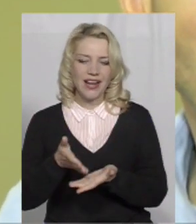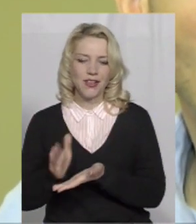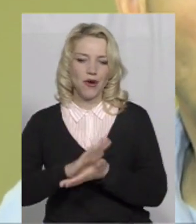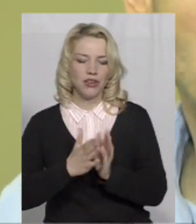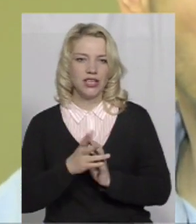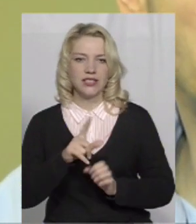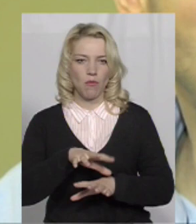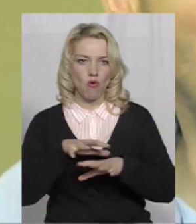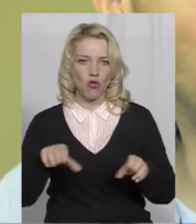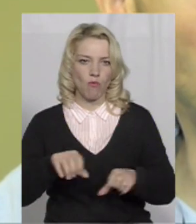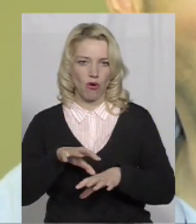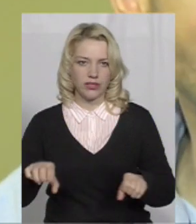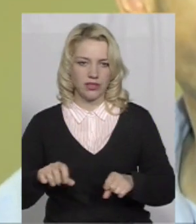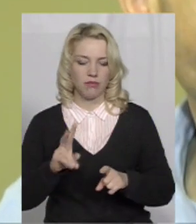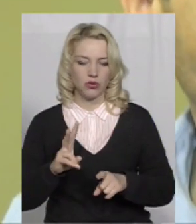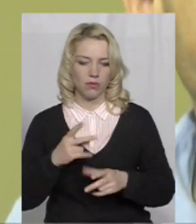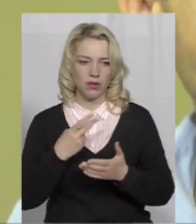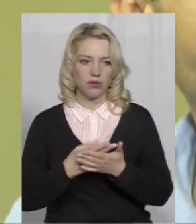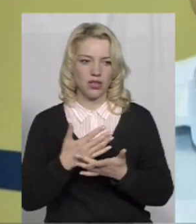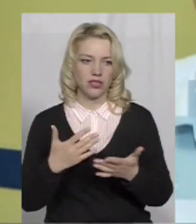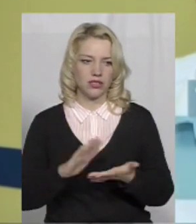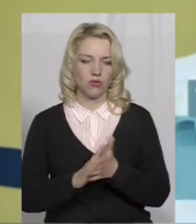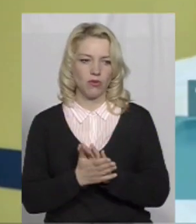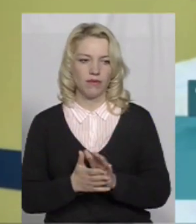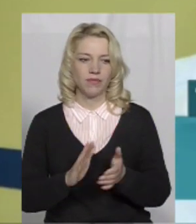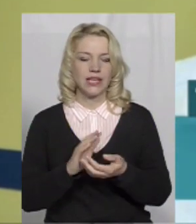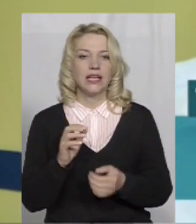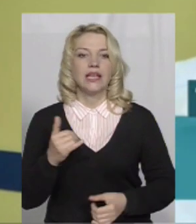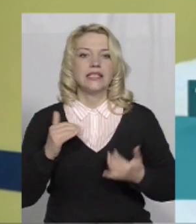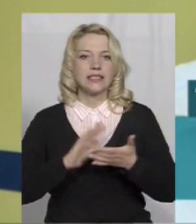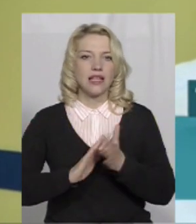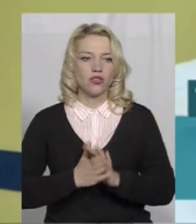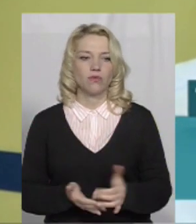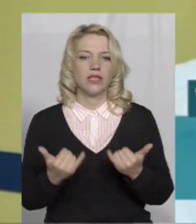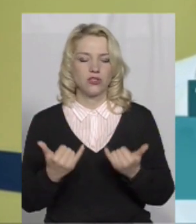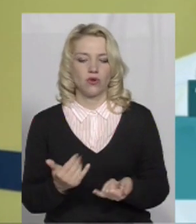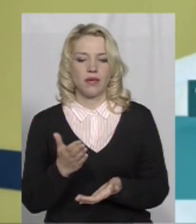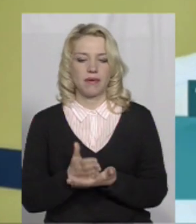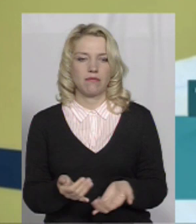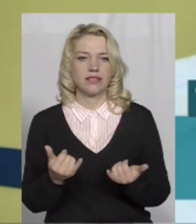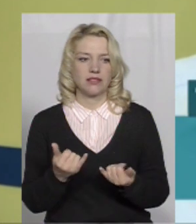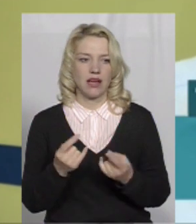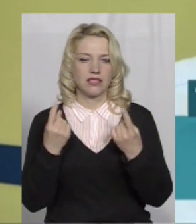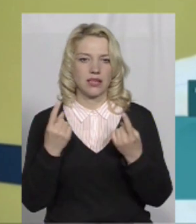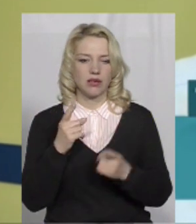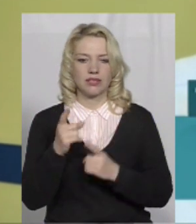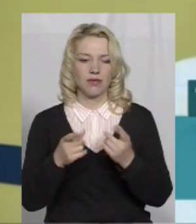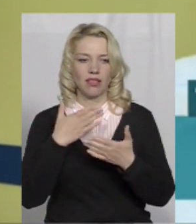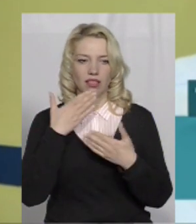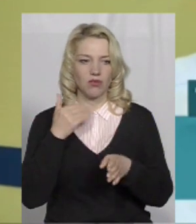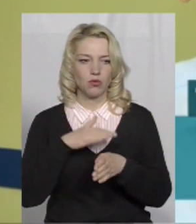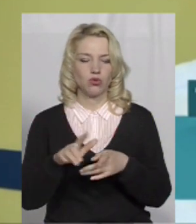монополістом, кожен із яких передбачає різні умови. Станом на сьогодні, прямо зараз, кардинальних змін не відбулося, тому що